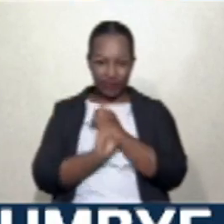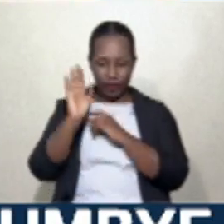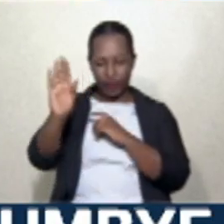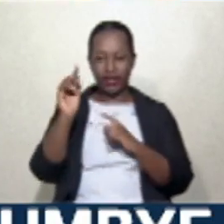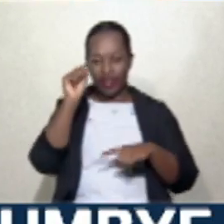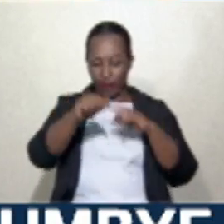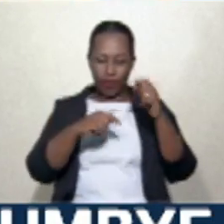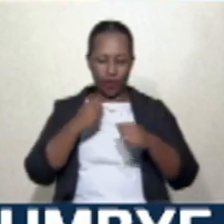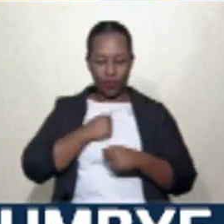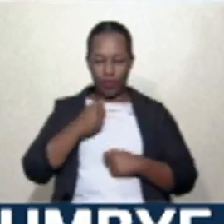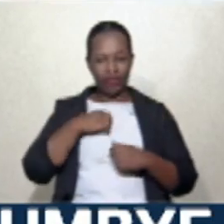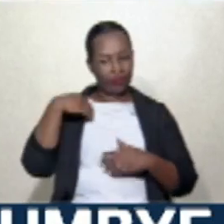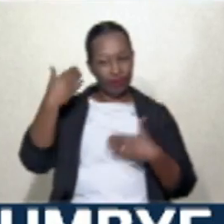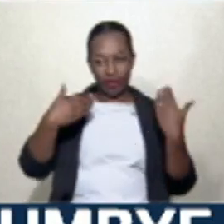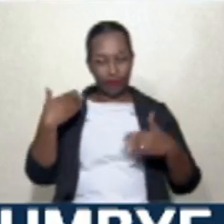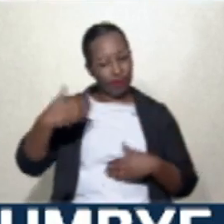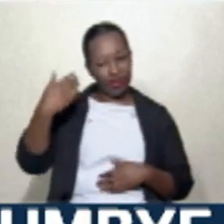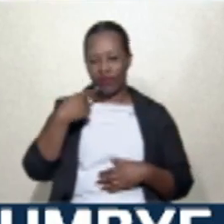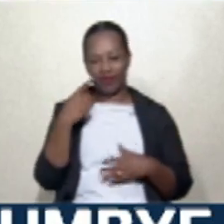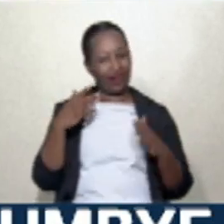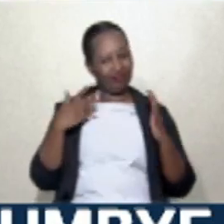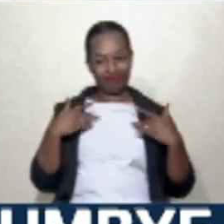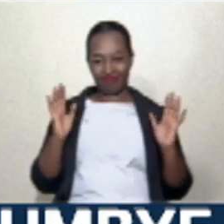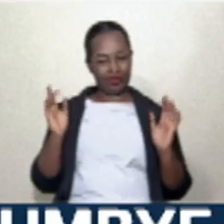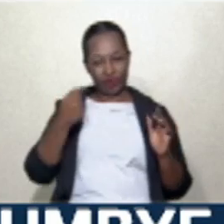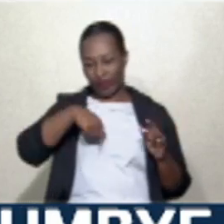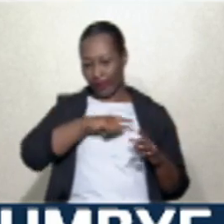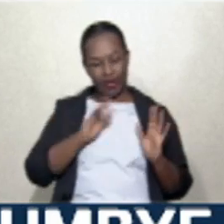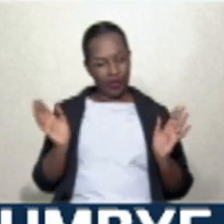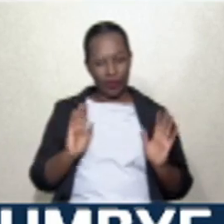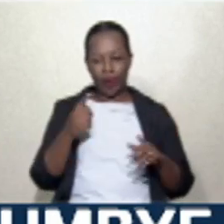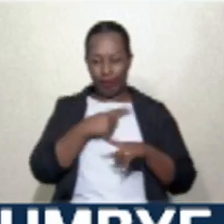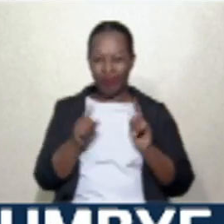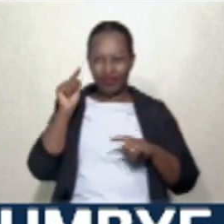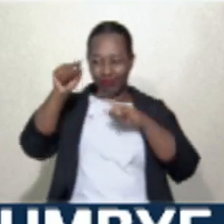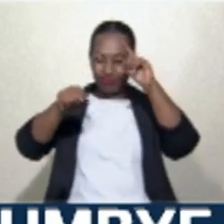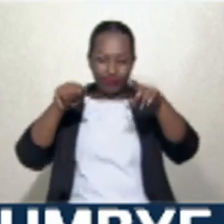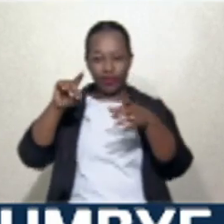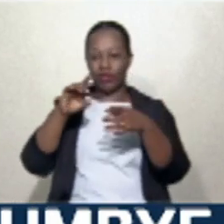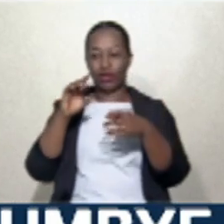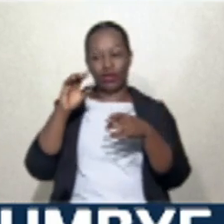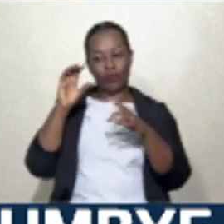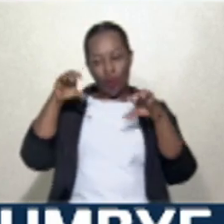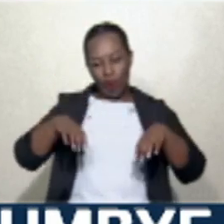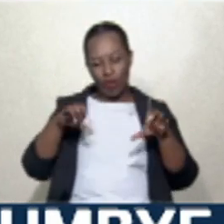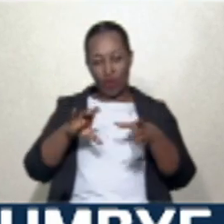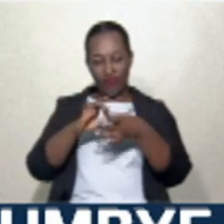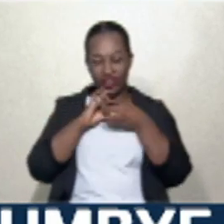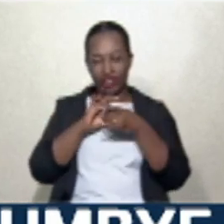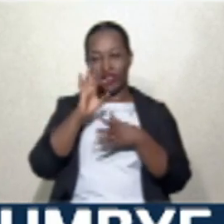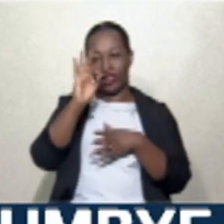Rwanda rutahwemye gutera utwatsi ahubwo rugashinja Repubulika ya Demokarasi ya Congo gufatanya n'umutwe w'iterabwoba wa FDLR kugaba ibitero ku